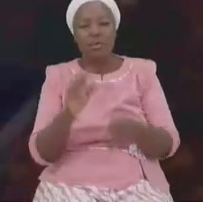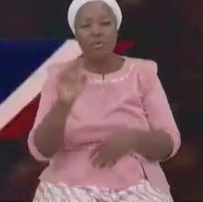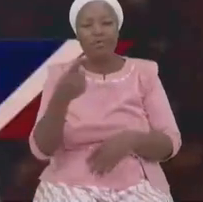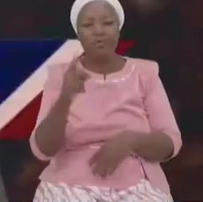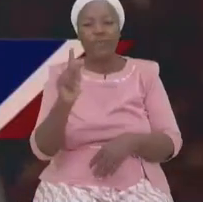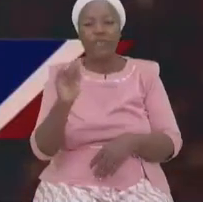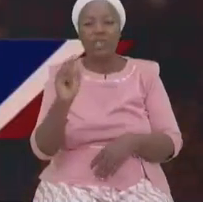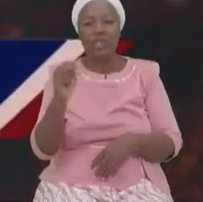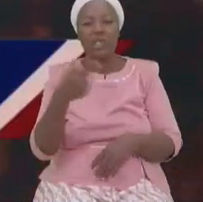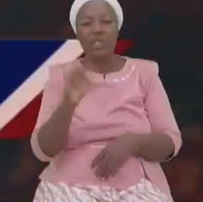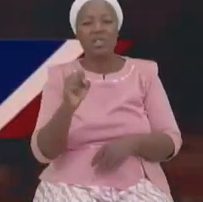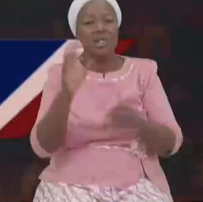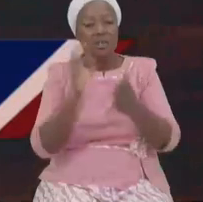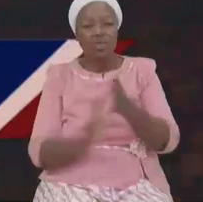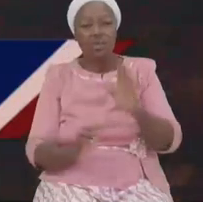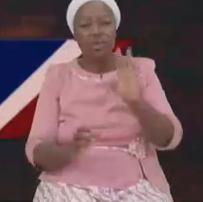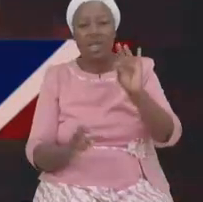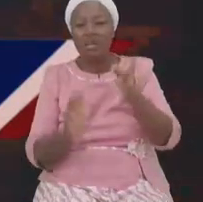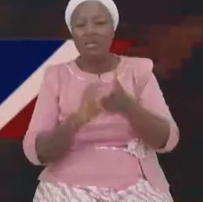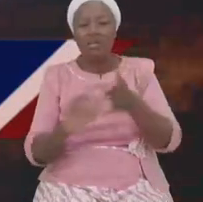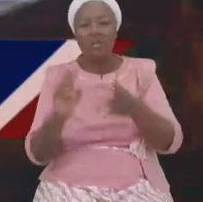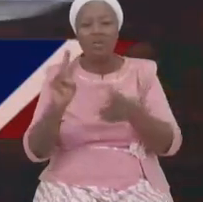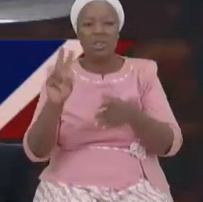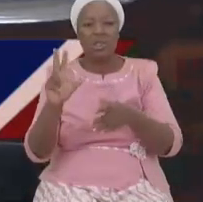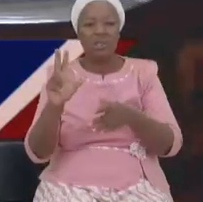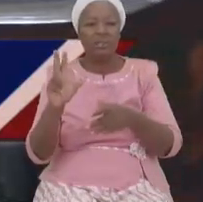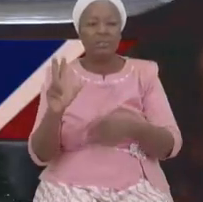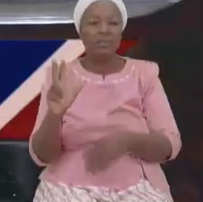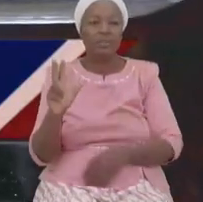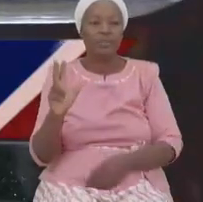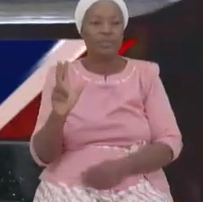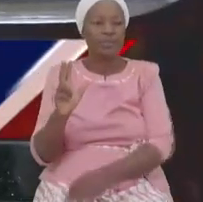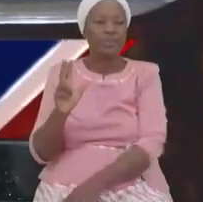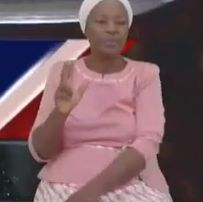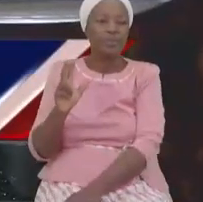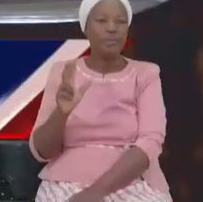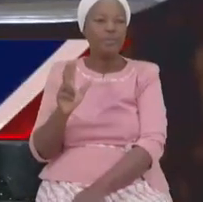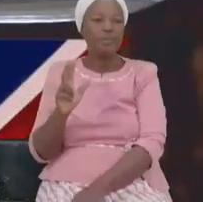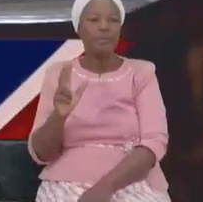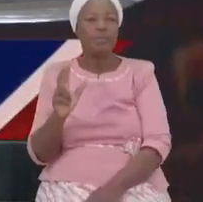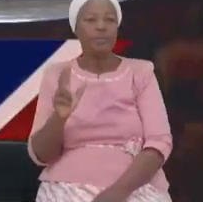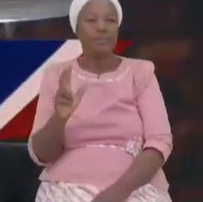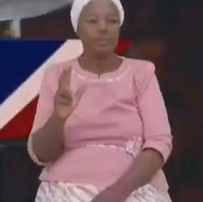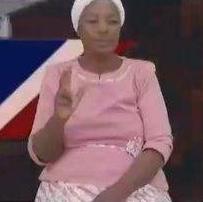8, 1 roi, chapitre 8, verset 23.